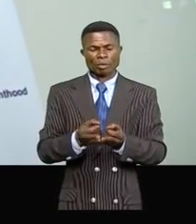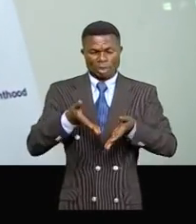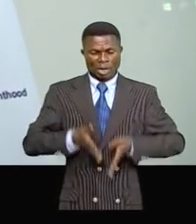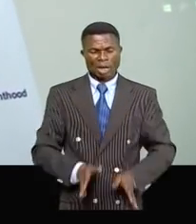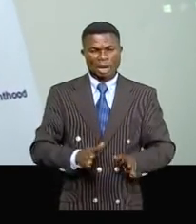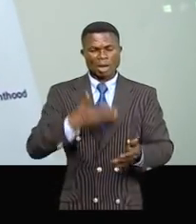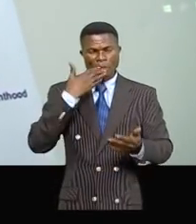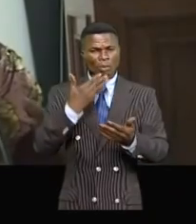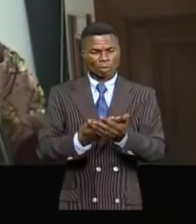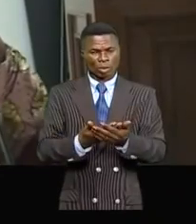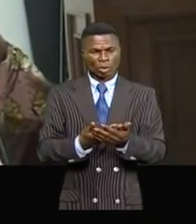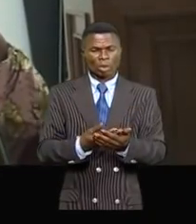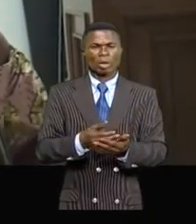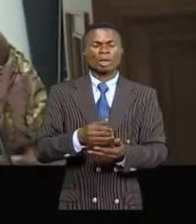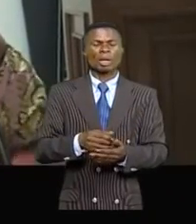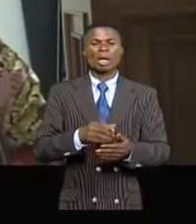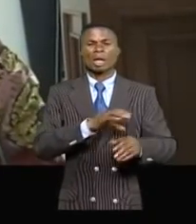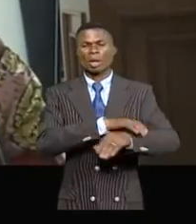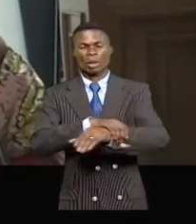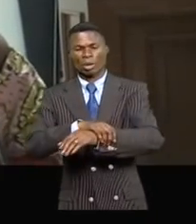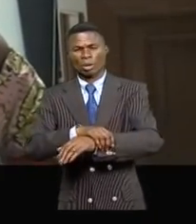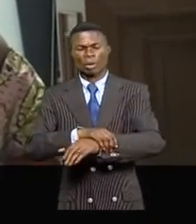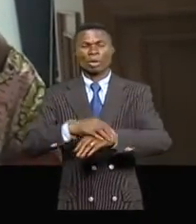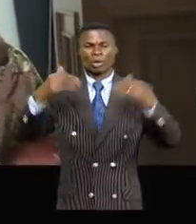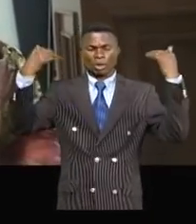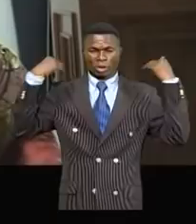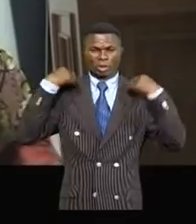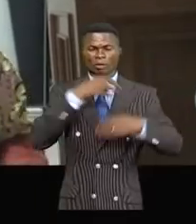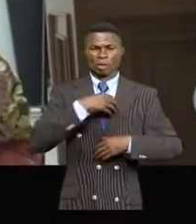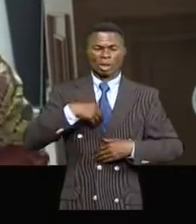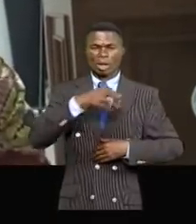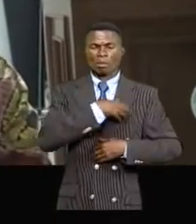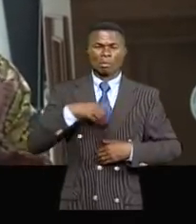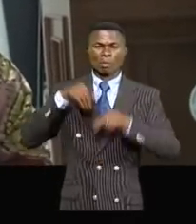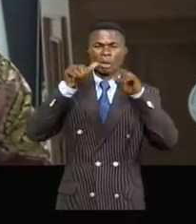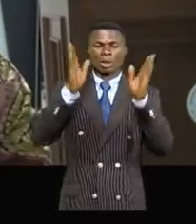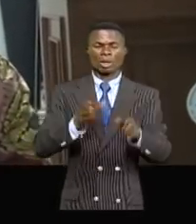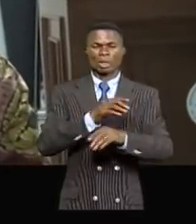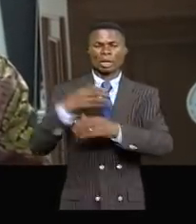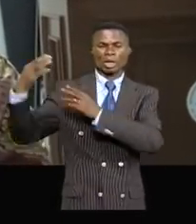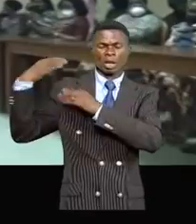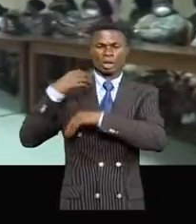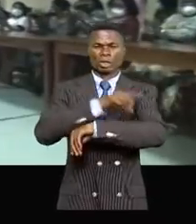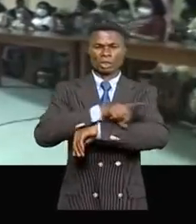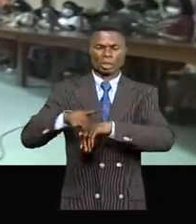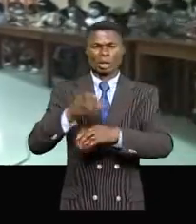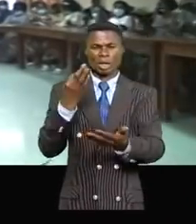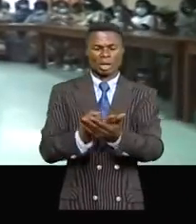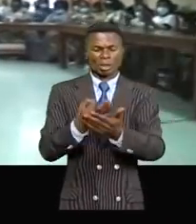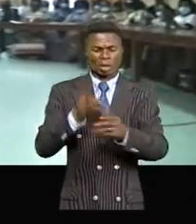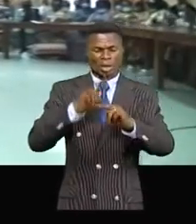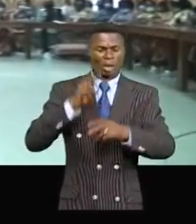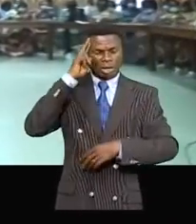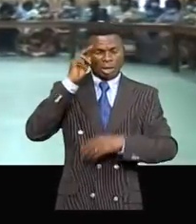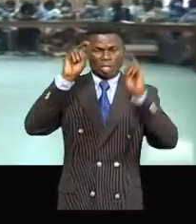désirable, ABFND, conduite par Elima Kanga Karine, directrice chargée de l'administration et finances, ont réfléchi autour